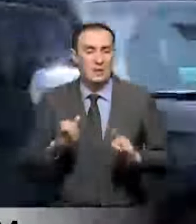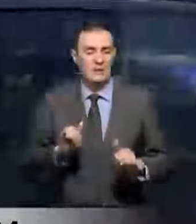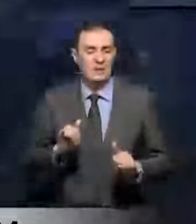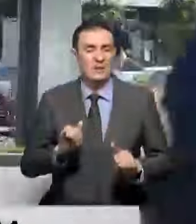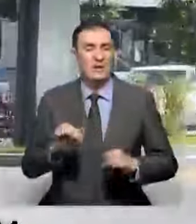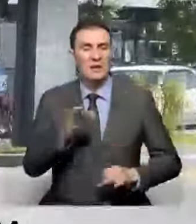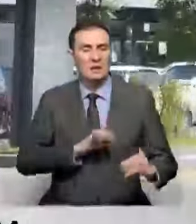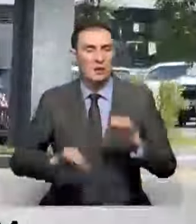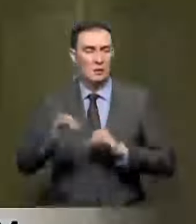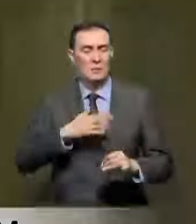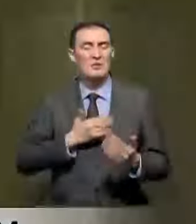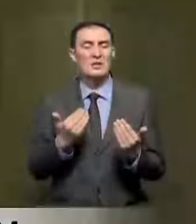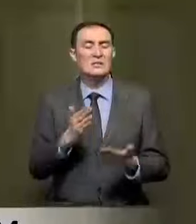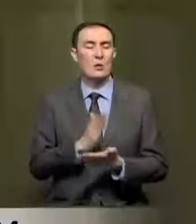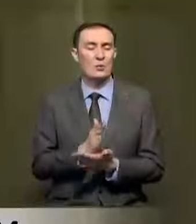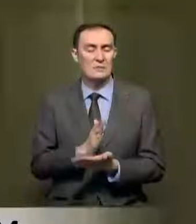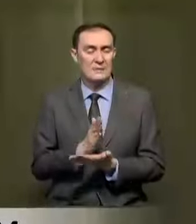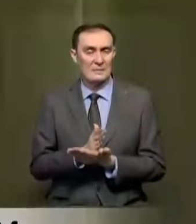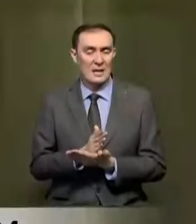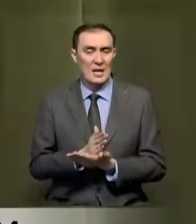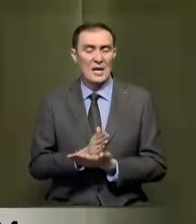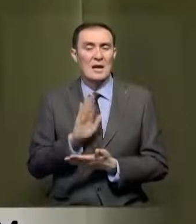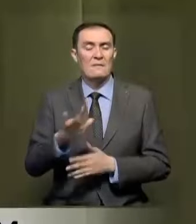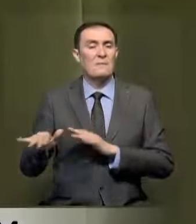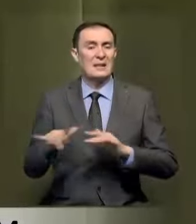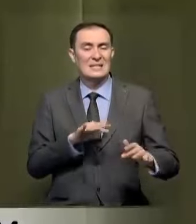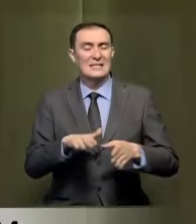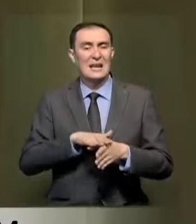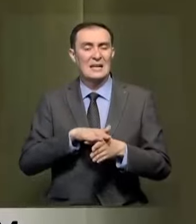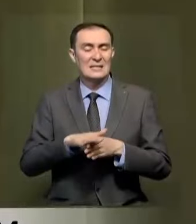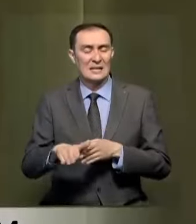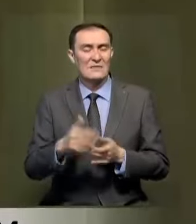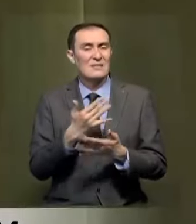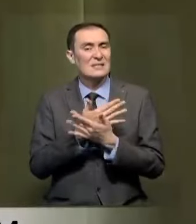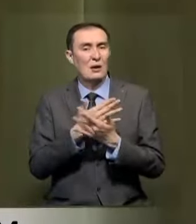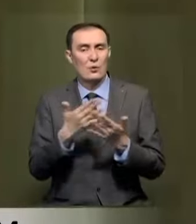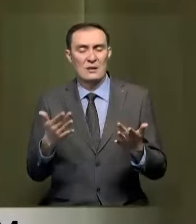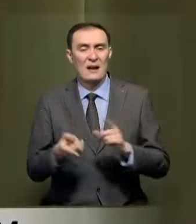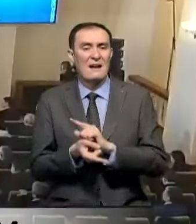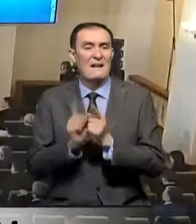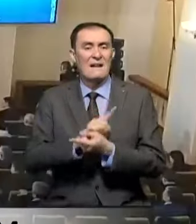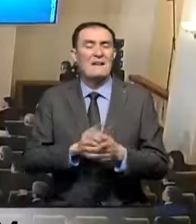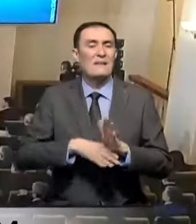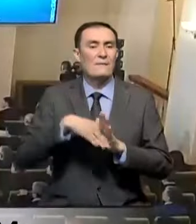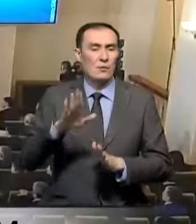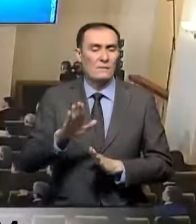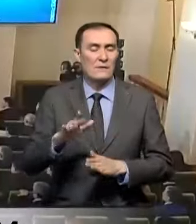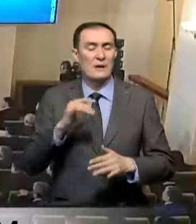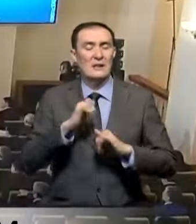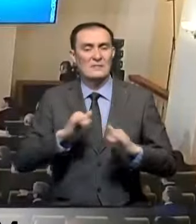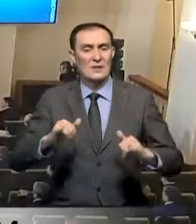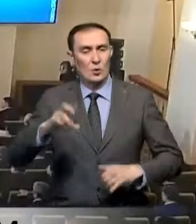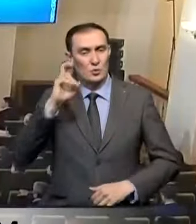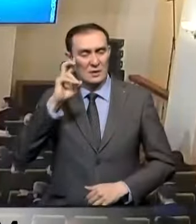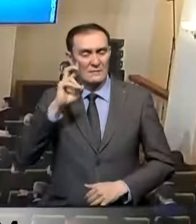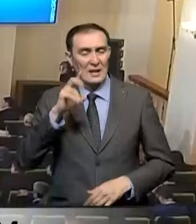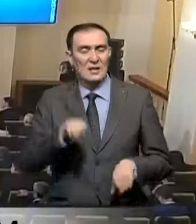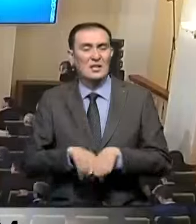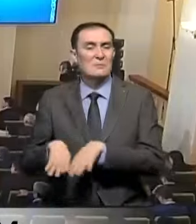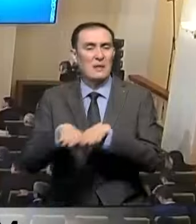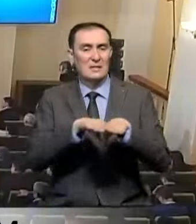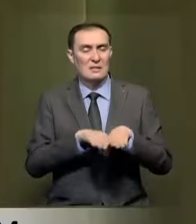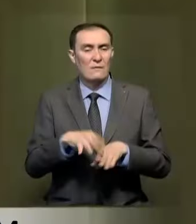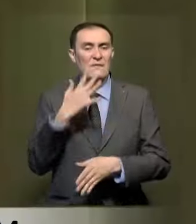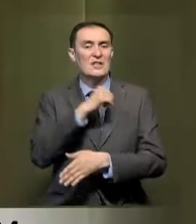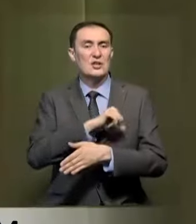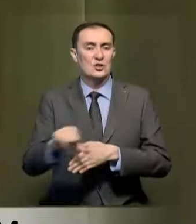диалога мы находимся сейчас в процессе реализации всесторонних реформ внутри страны а также проводим сбалансированную